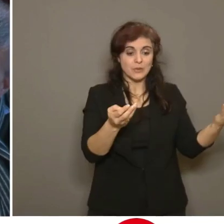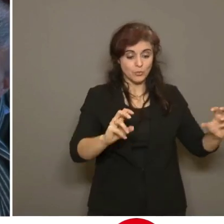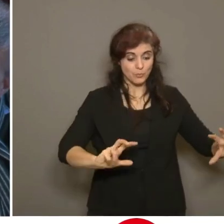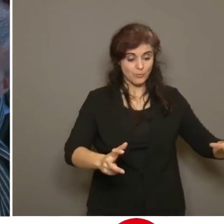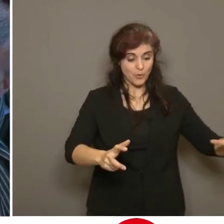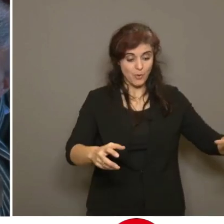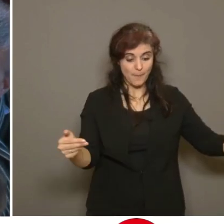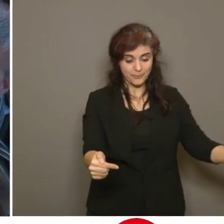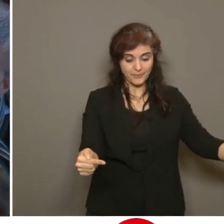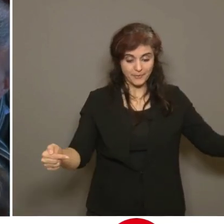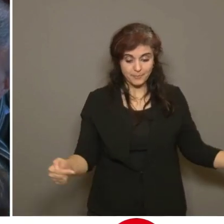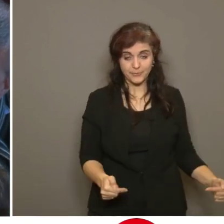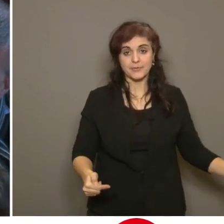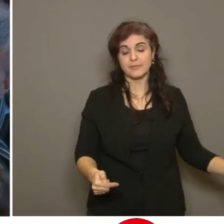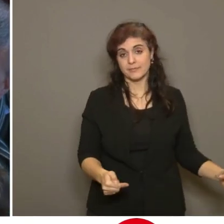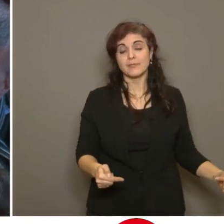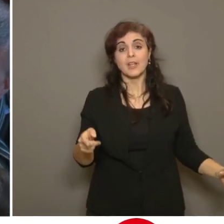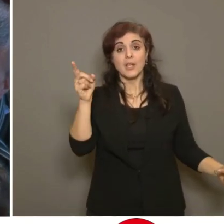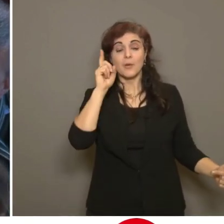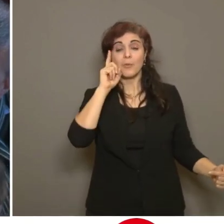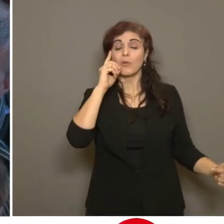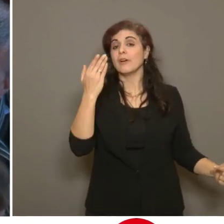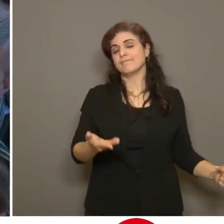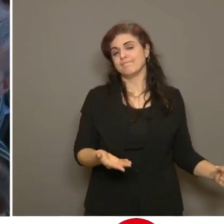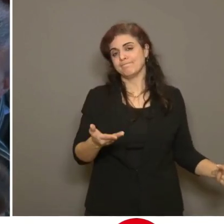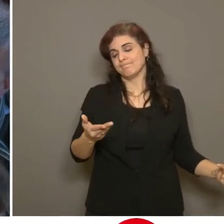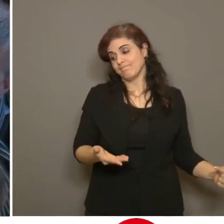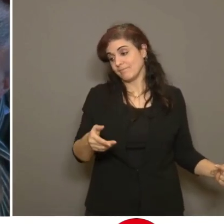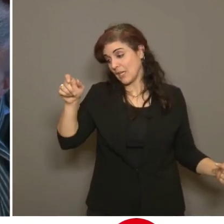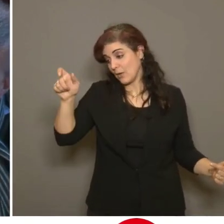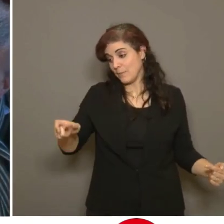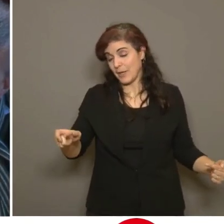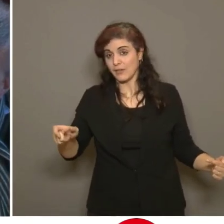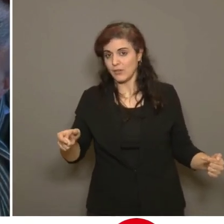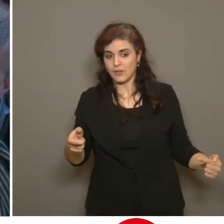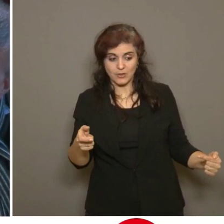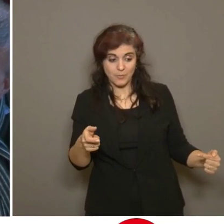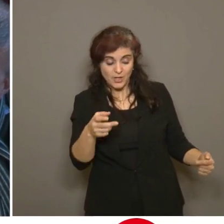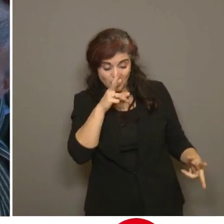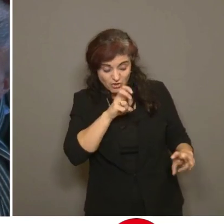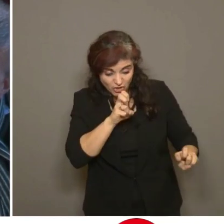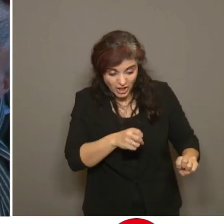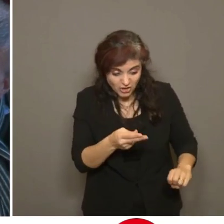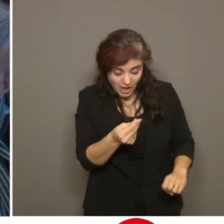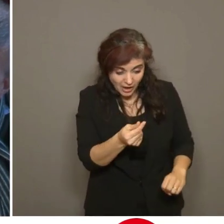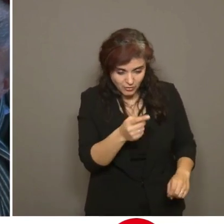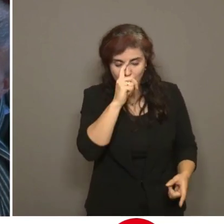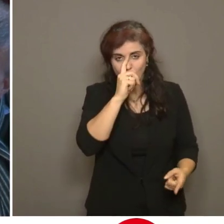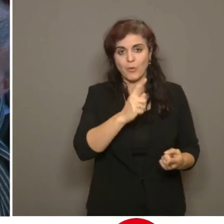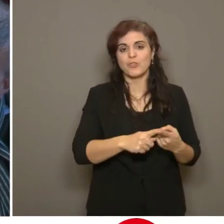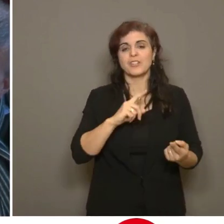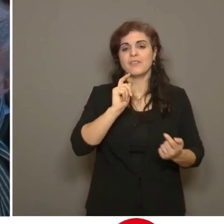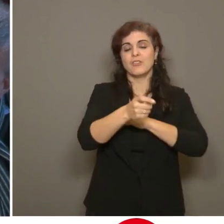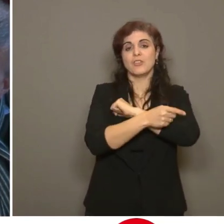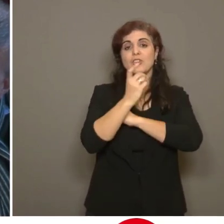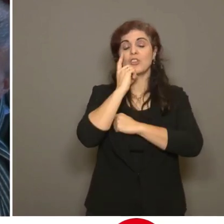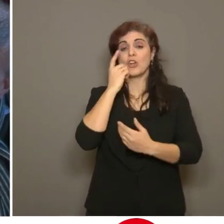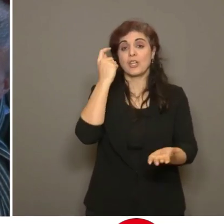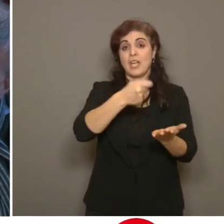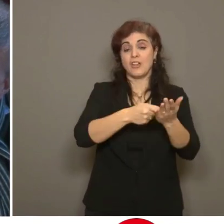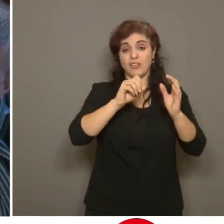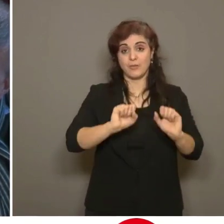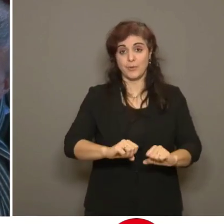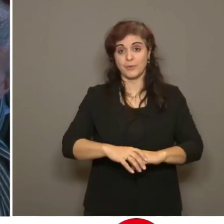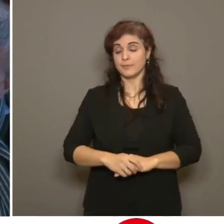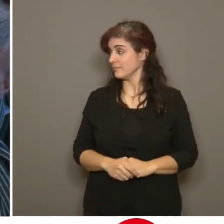garer, victimes collatérales de la quête désespérée de substances illicites. Plusieurs habitants de ce quartier